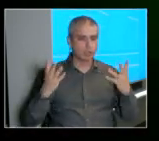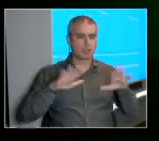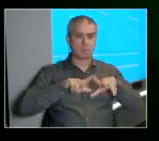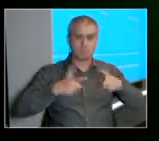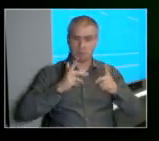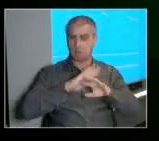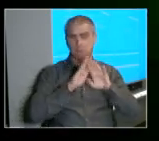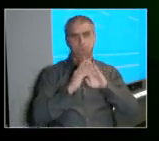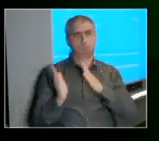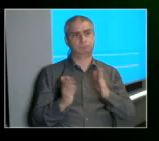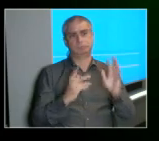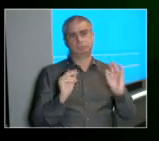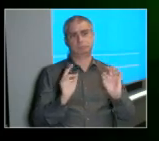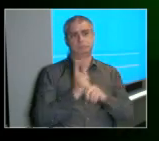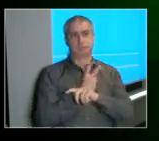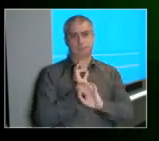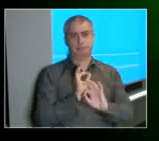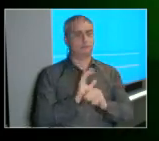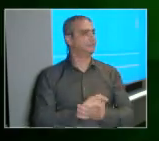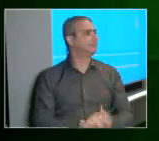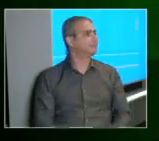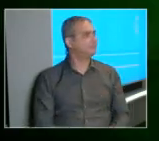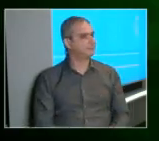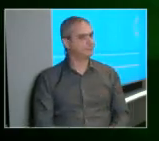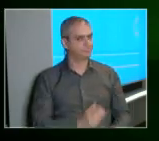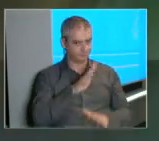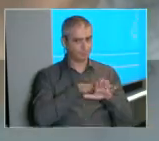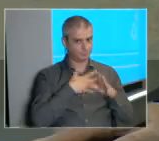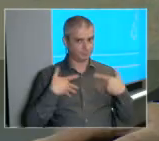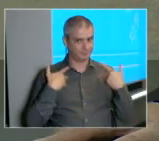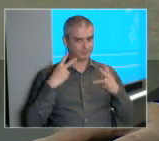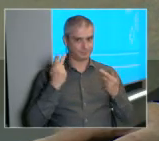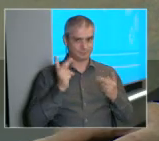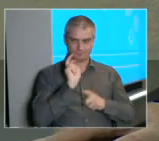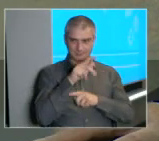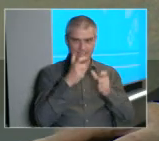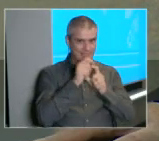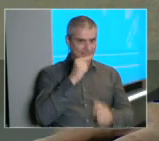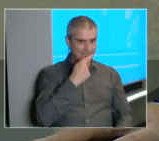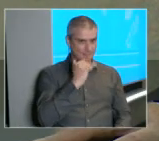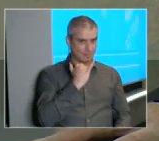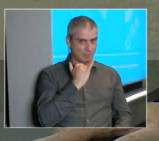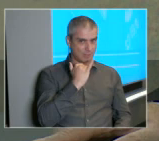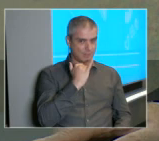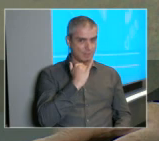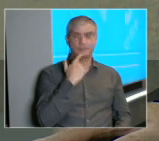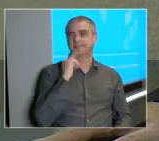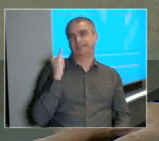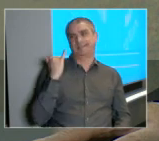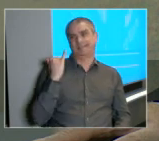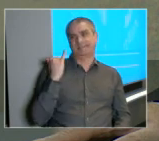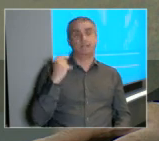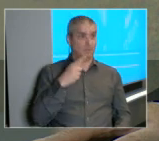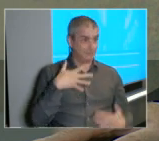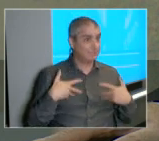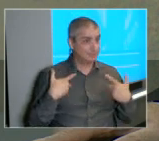והבריכה התנהלו כסדרן. רוני, זה תחושה שמחה ללכת? זה כיתה ג', נכון? כן.